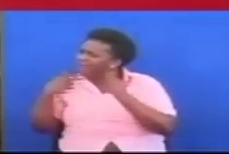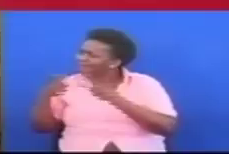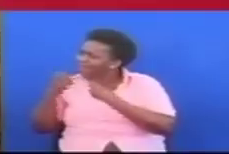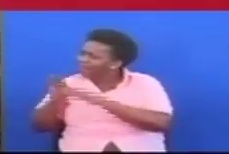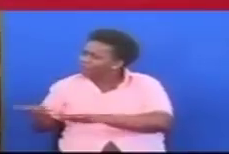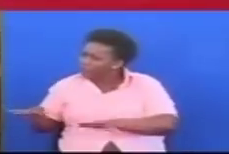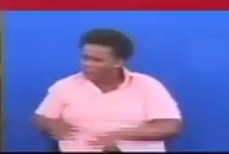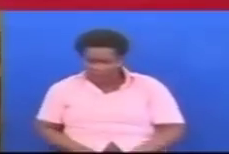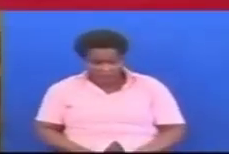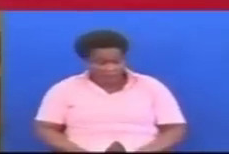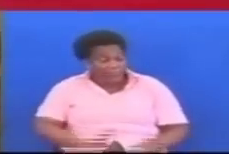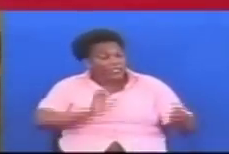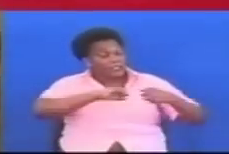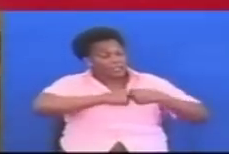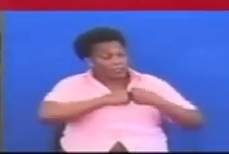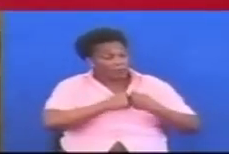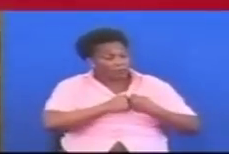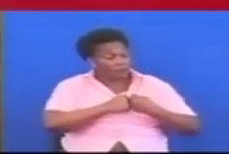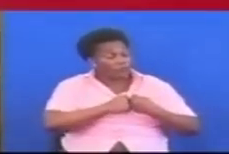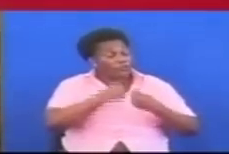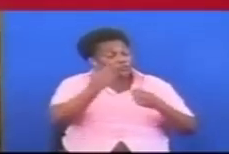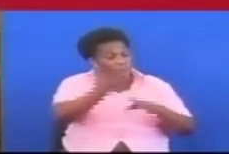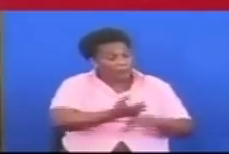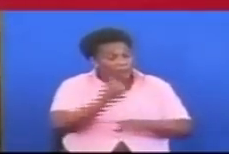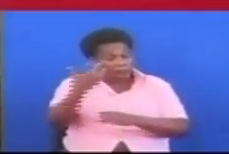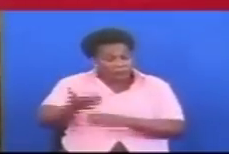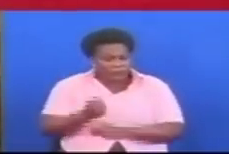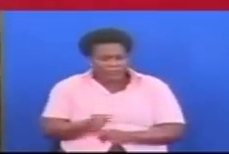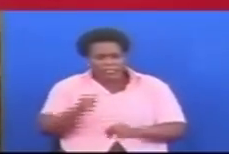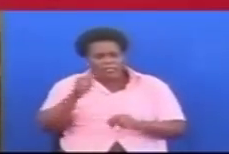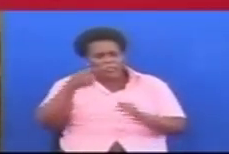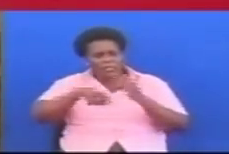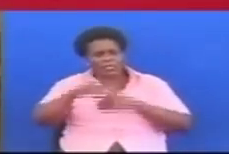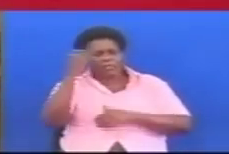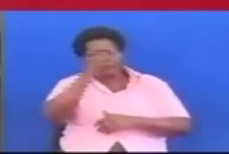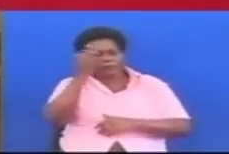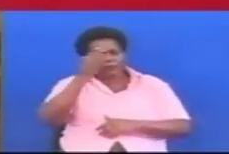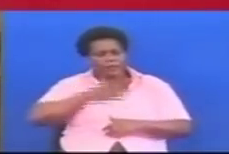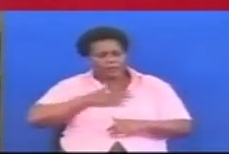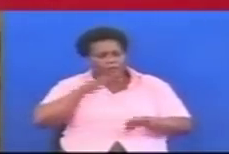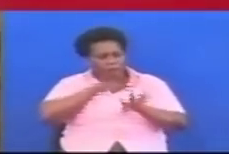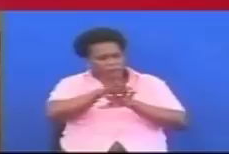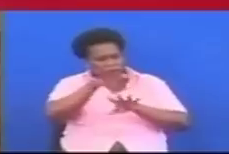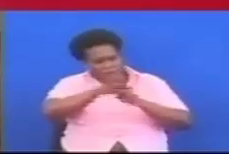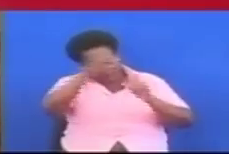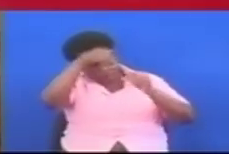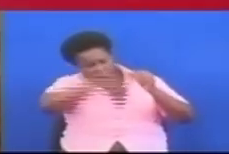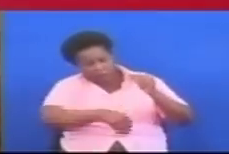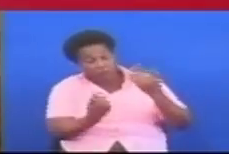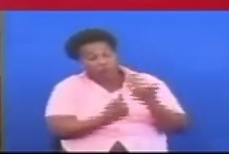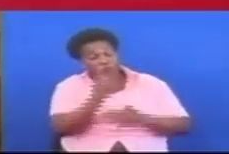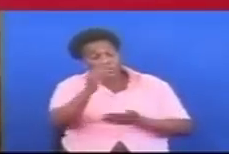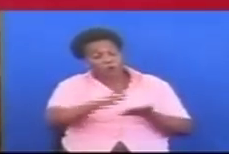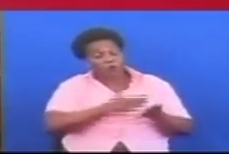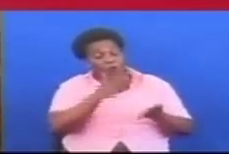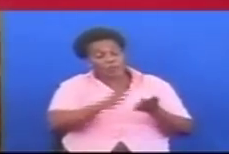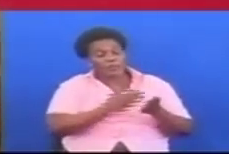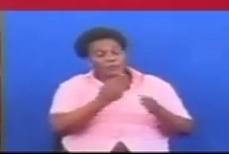ilivyokabiliana nazo zimeelezwa kwa kina kwenye kitabu changu cha hotuba ya bajeti kutoka ukurasa 106